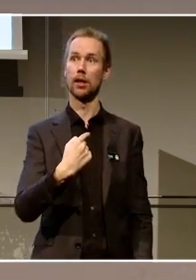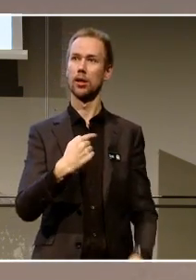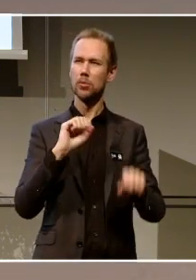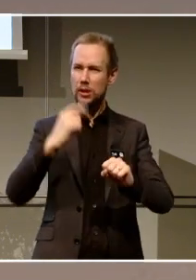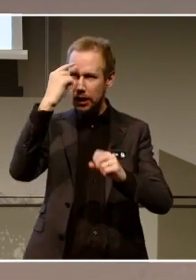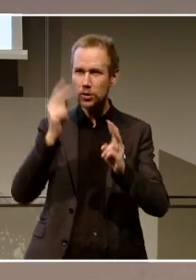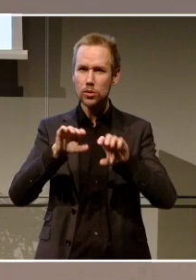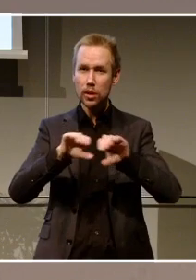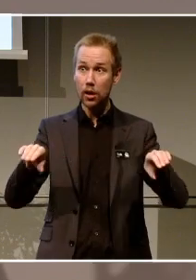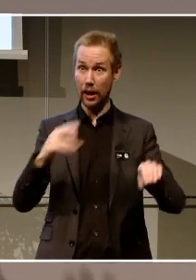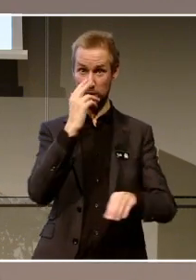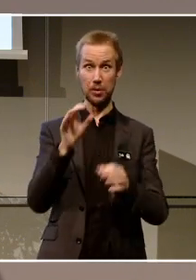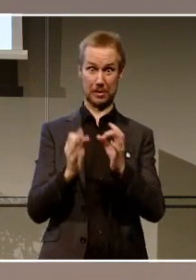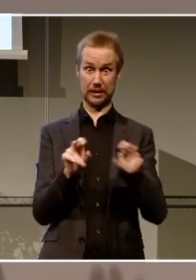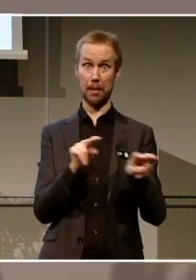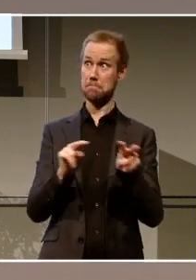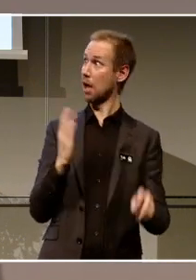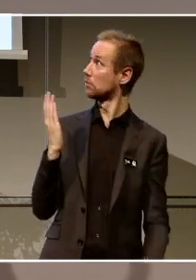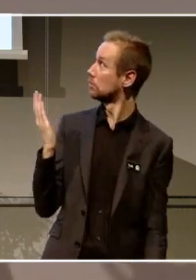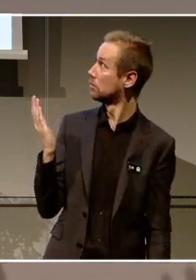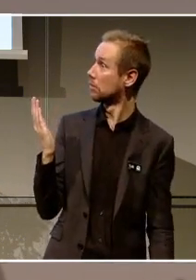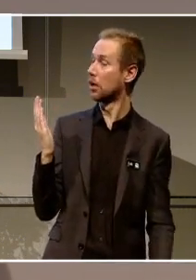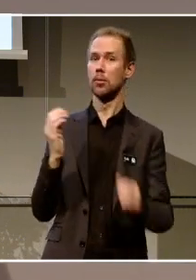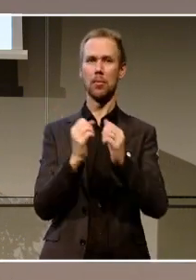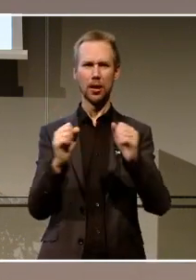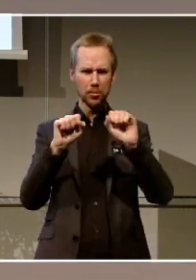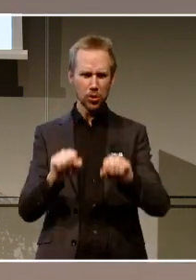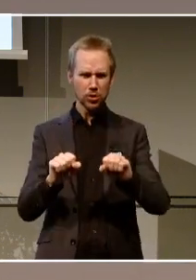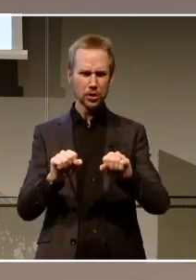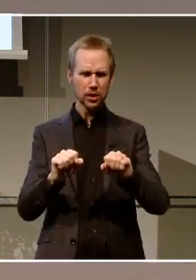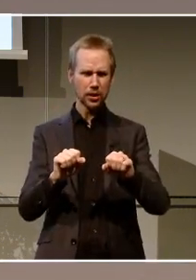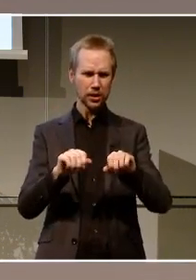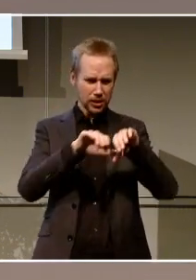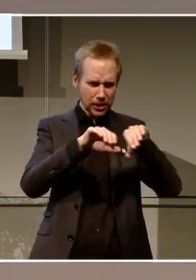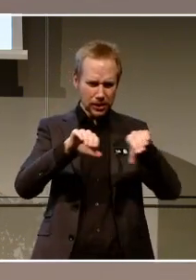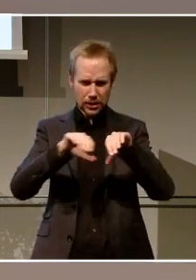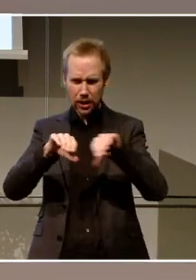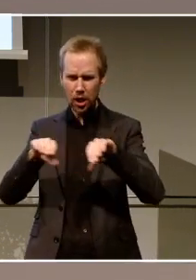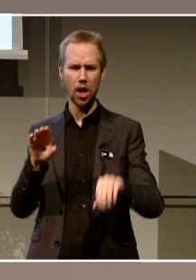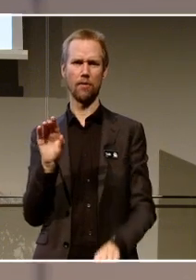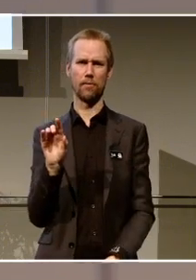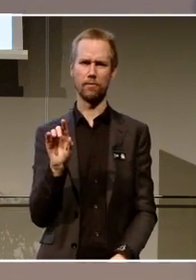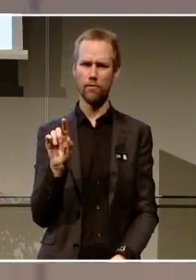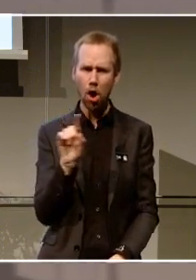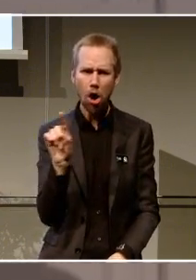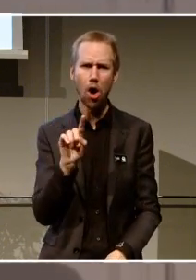som precis samma gränssnitt, så måste vi hålla isär var kommunicerar vi med medborgare och brukare på olika